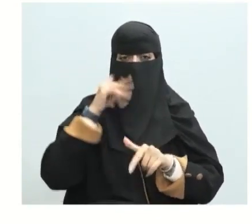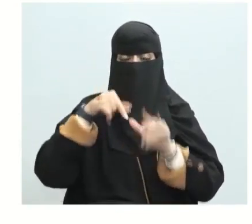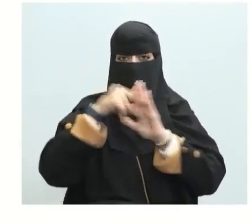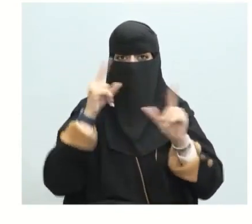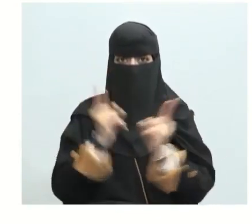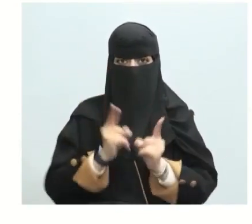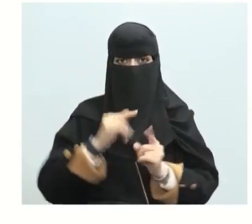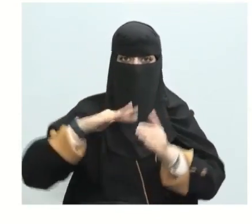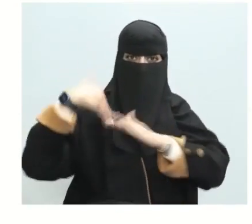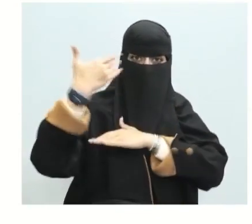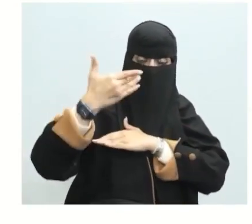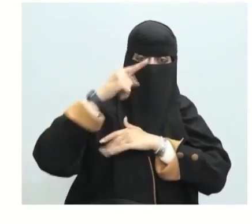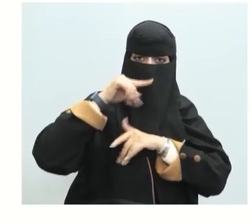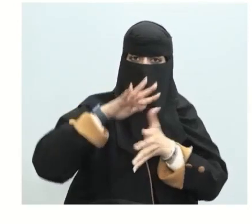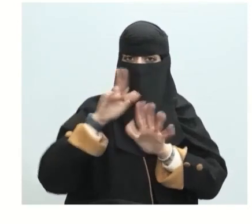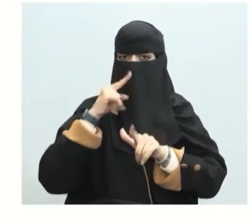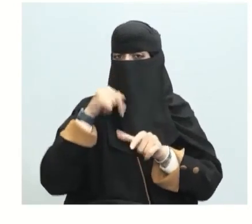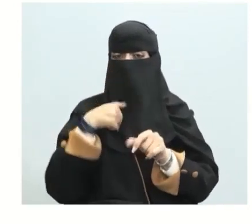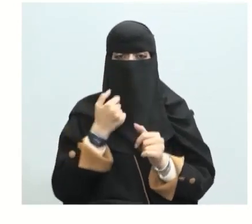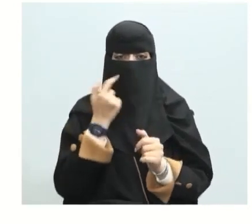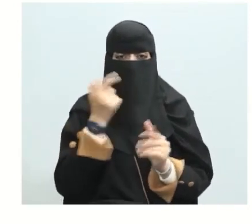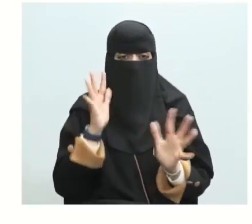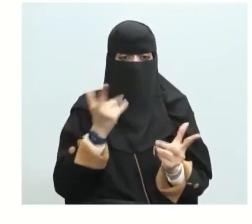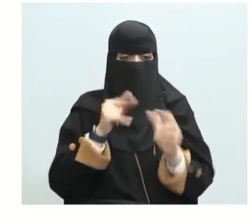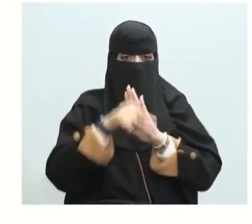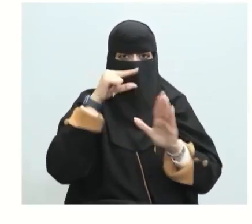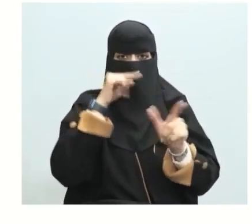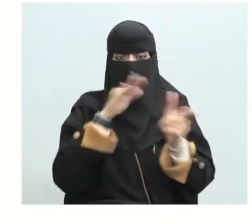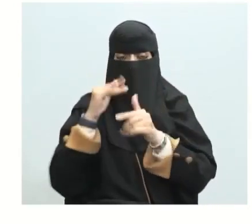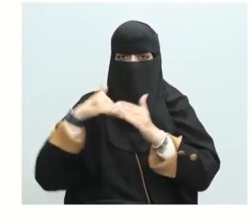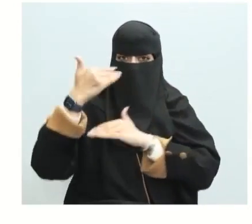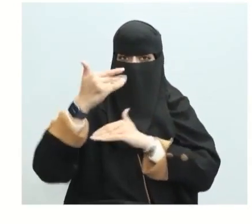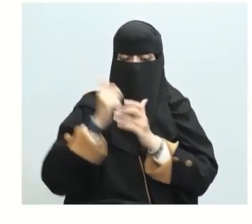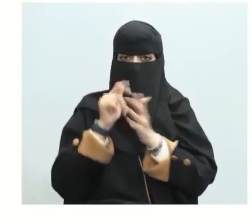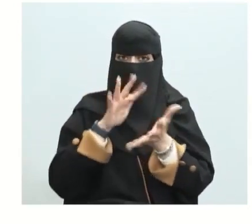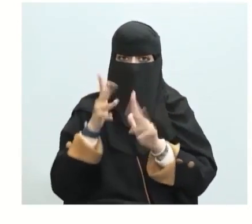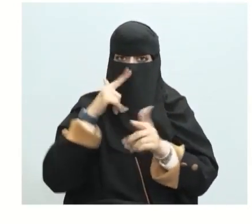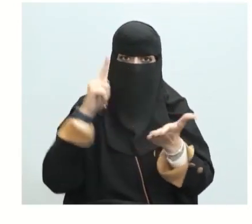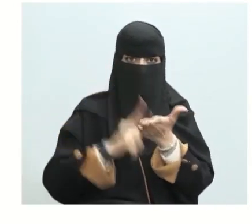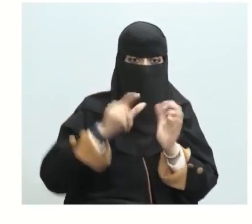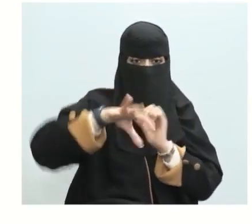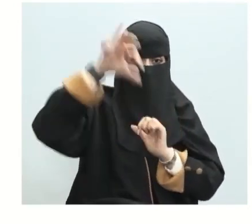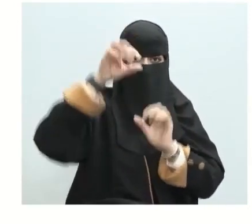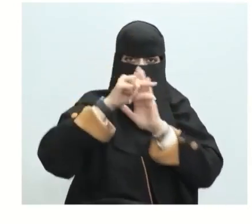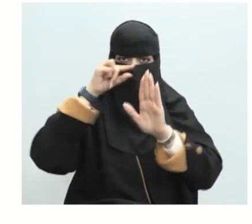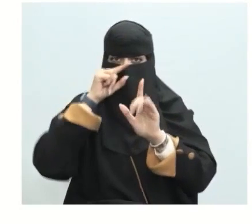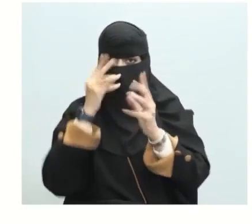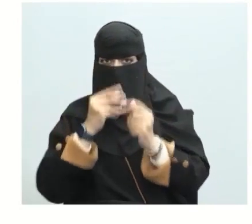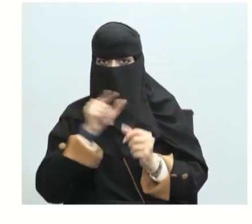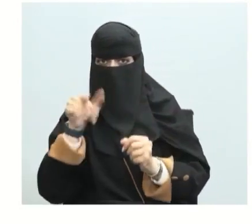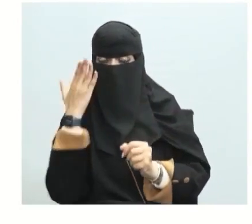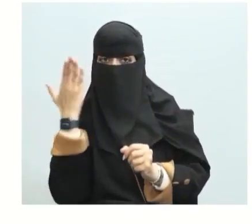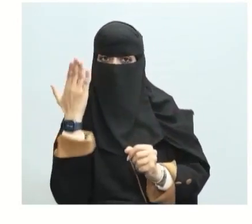محددا سلفا عندما لا يكون موضوعك محدد سلفا وحين يكون عليك ان تختار موضوعا